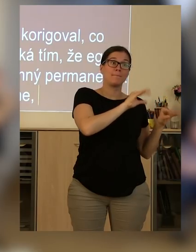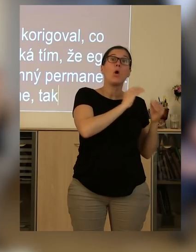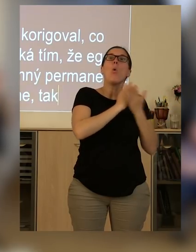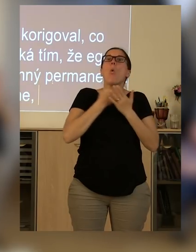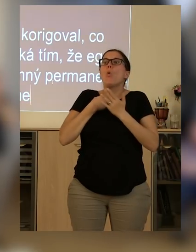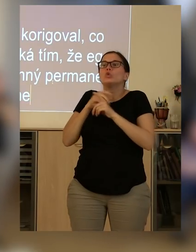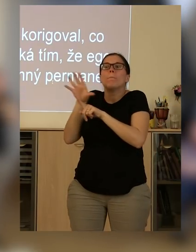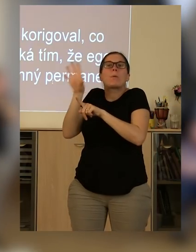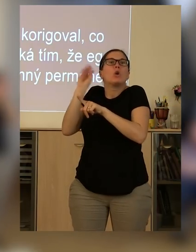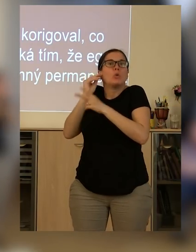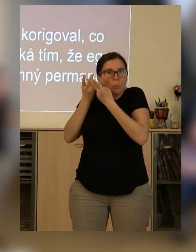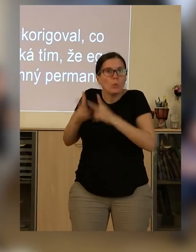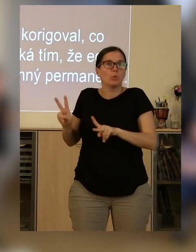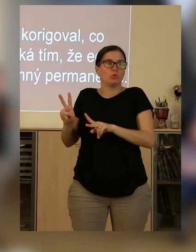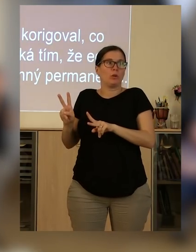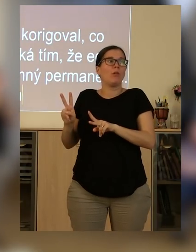je vnímatelný.